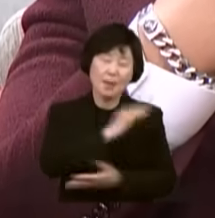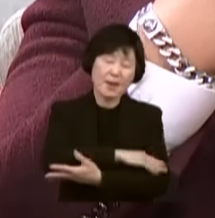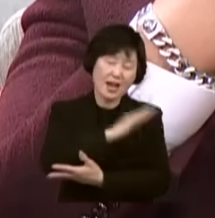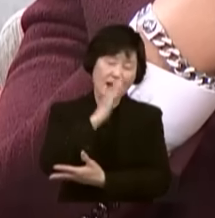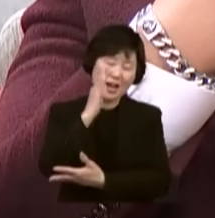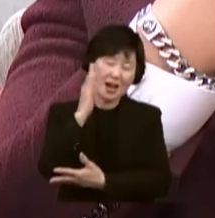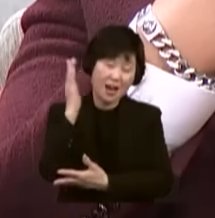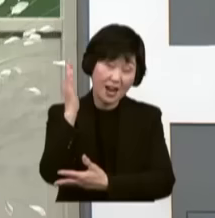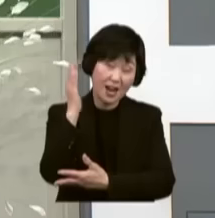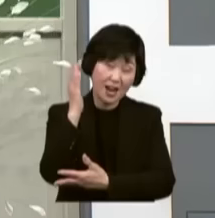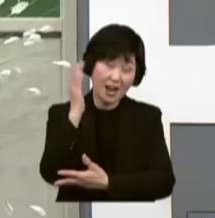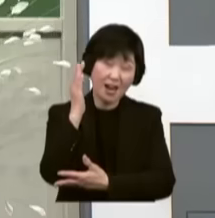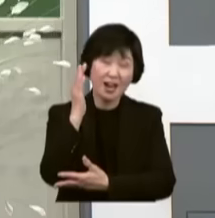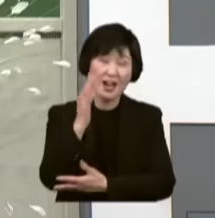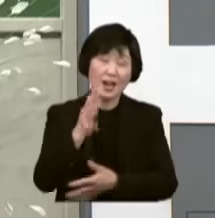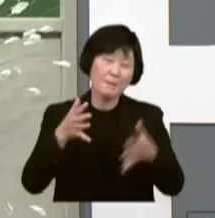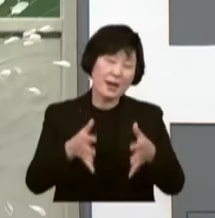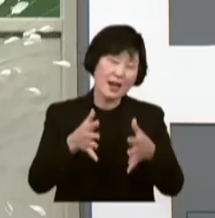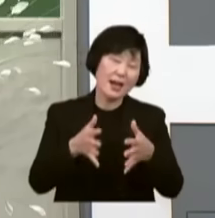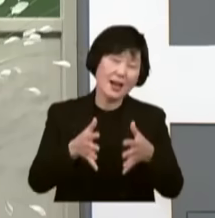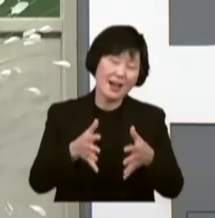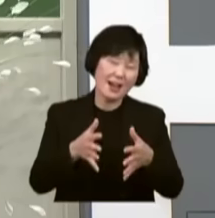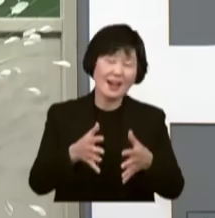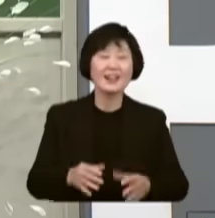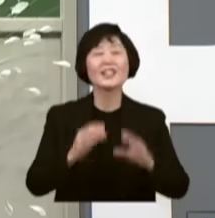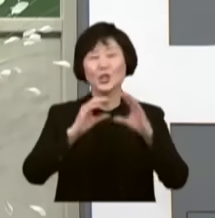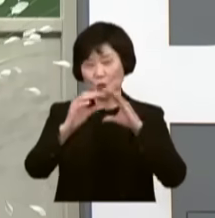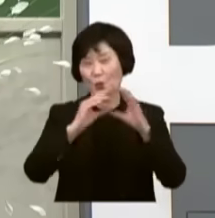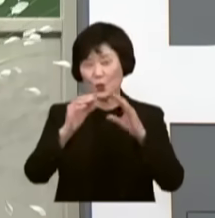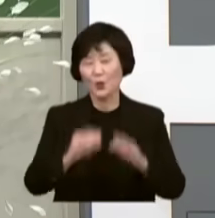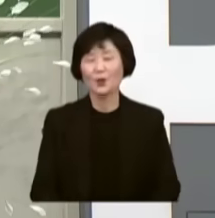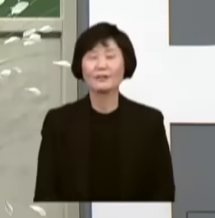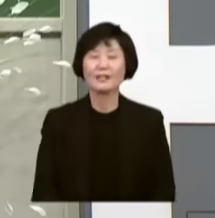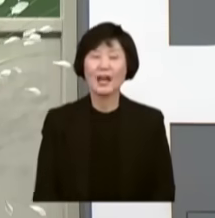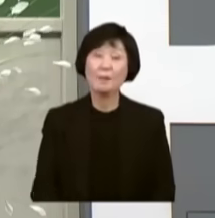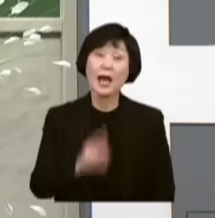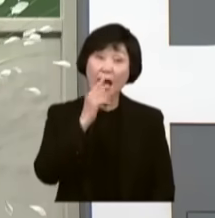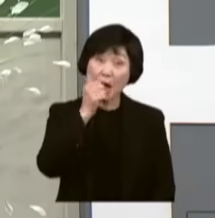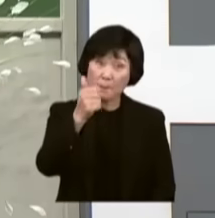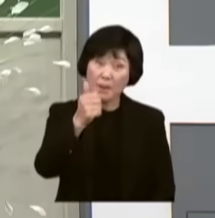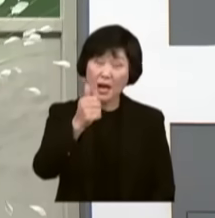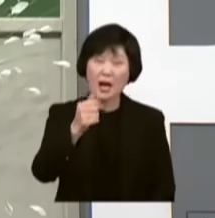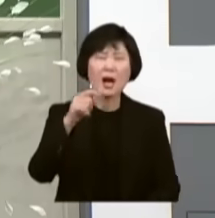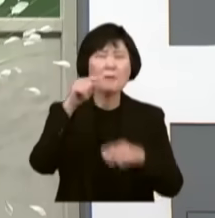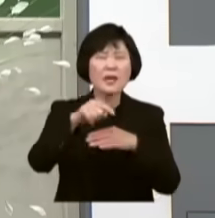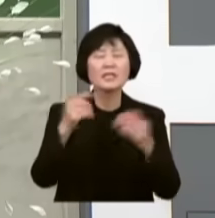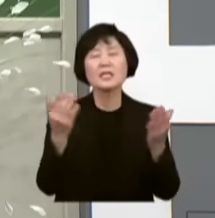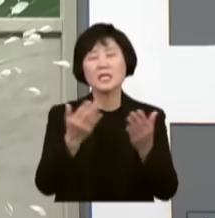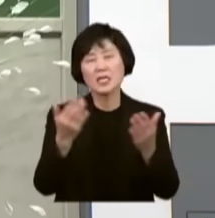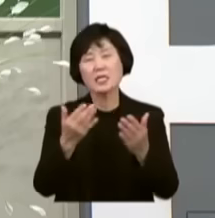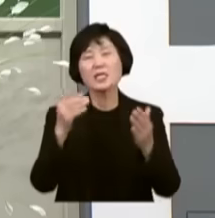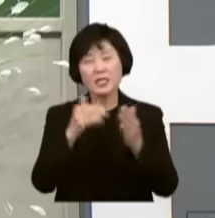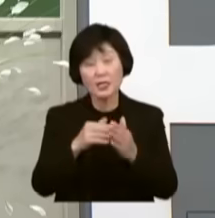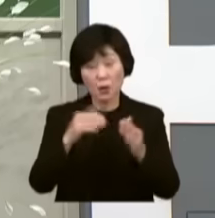사실은. 솔직히 피곤하실 거예요. 밖에서 다 그럼, 이렇게 일하시고 오시고 그럼 피곤하실 텐데도 딸과의